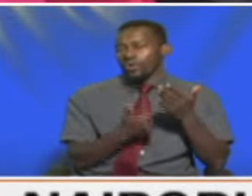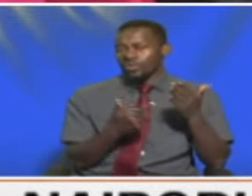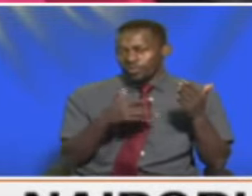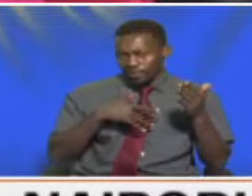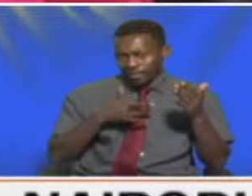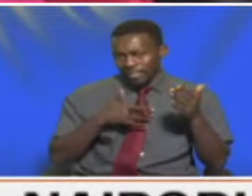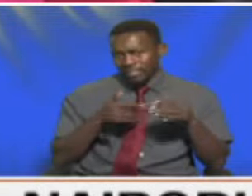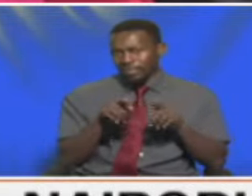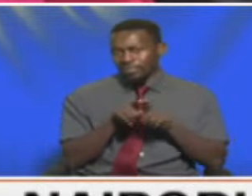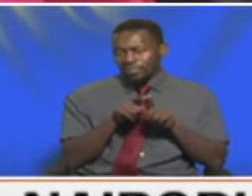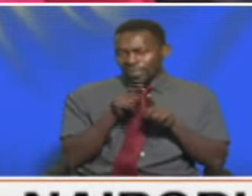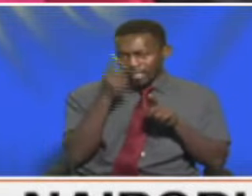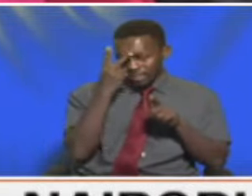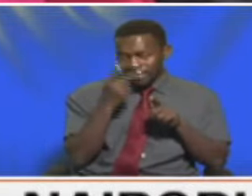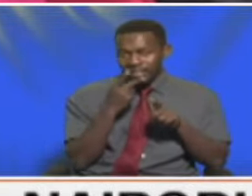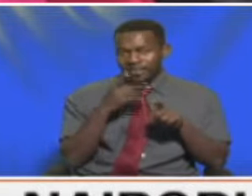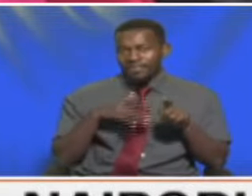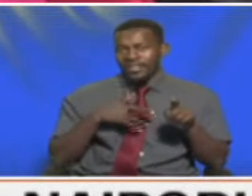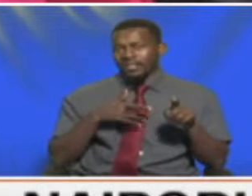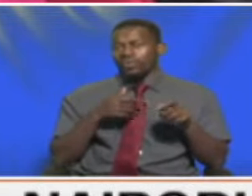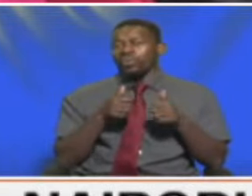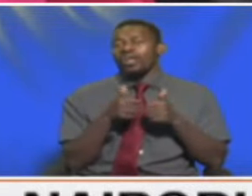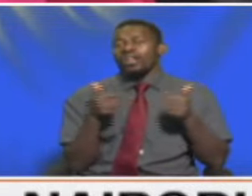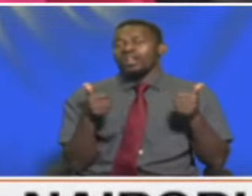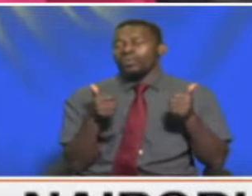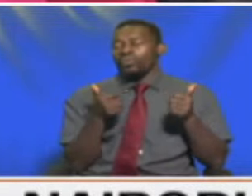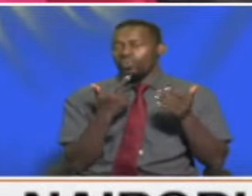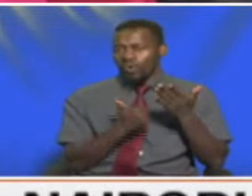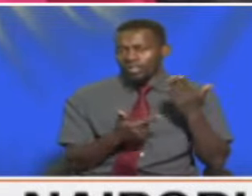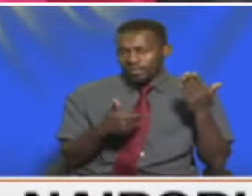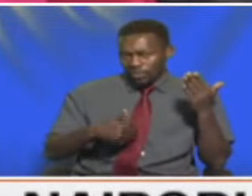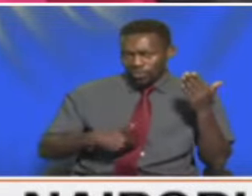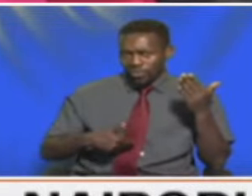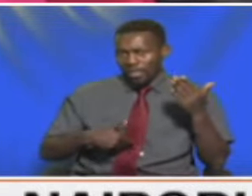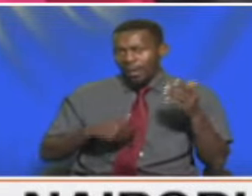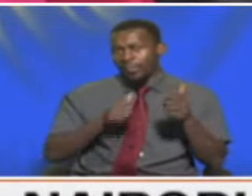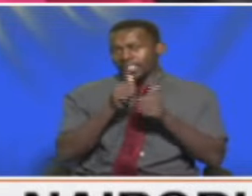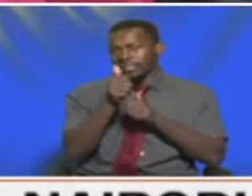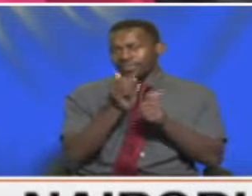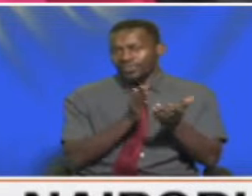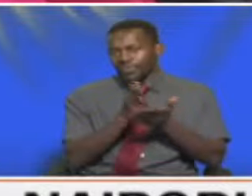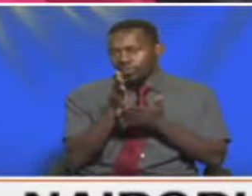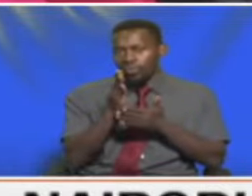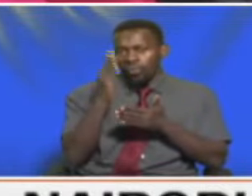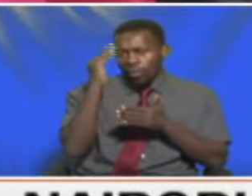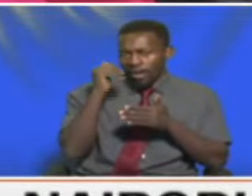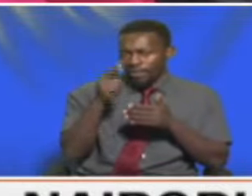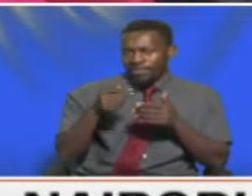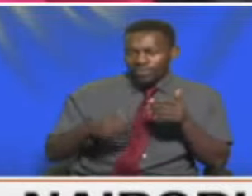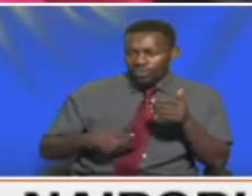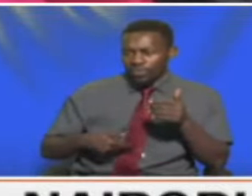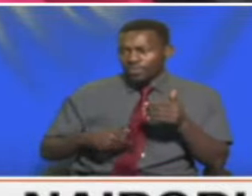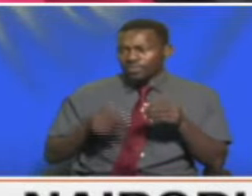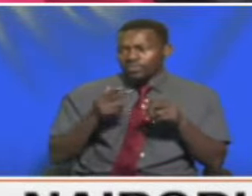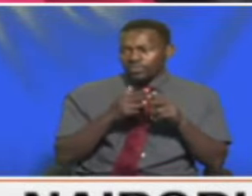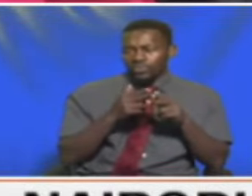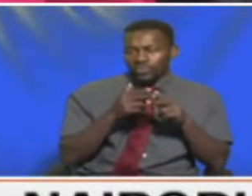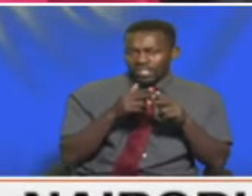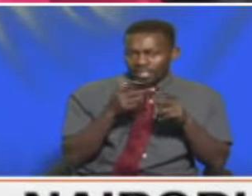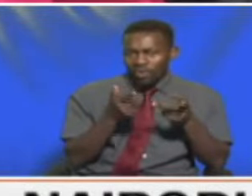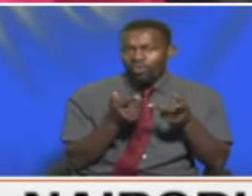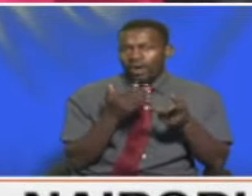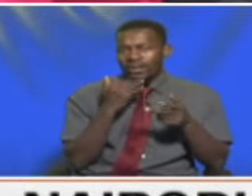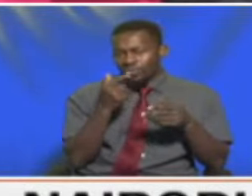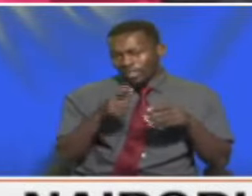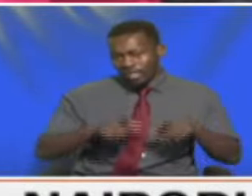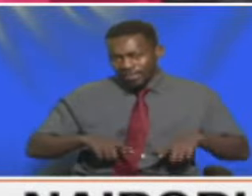tuna feel zile shida ambazo wanapitia, kwa sababu hawa ni vijana ambao wanataka sasa kujitegemea, lakini sasa inaonekana imefika mahali